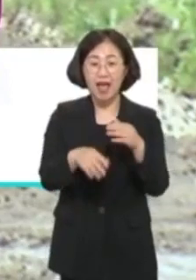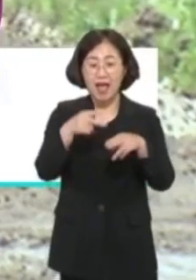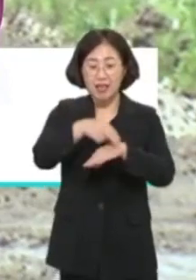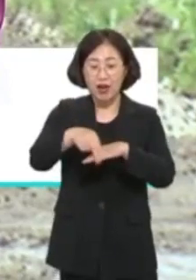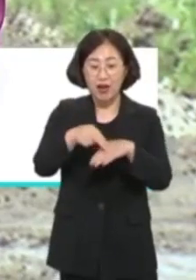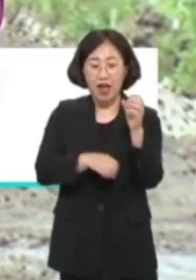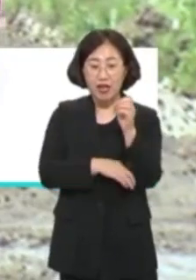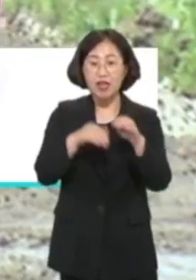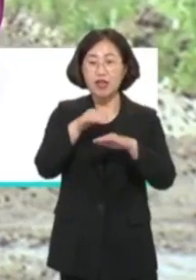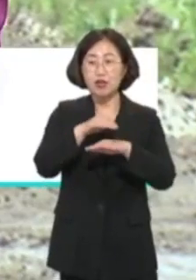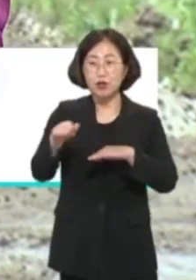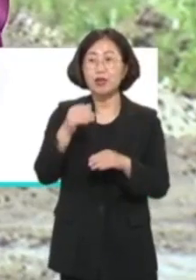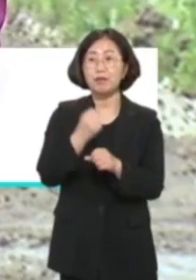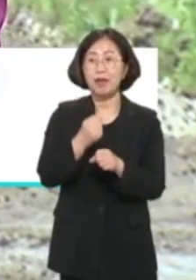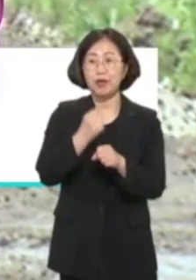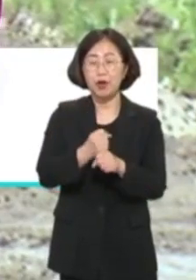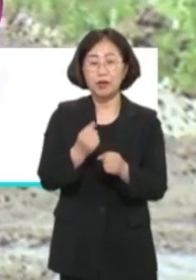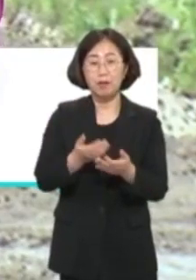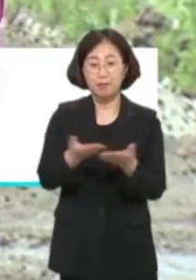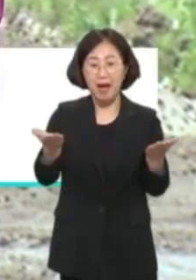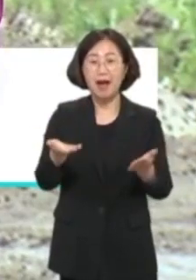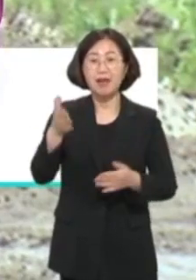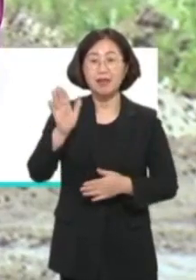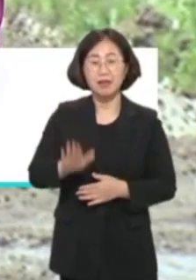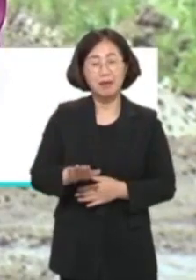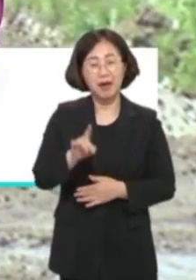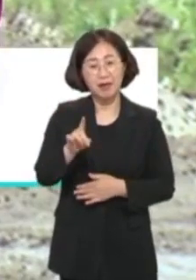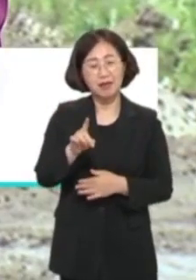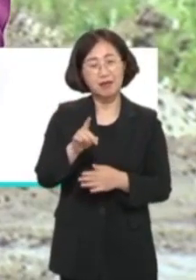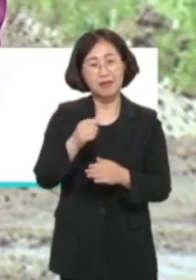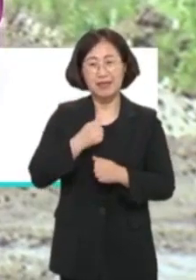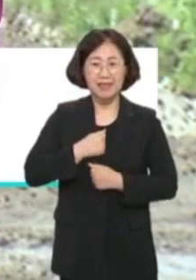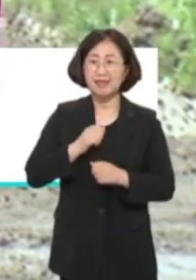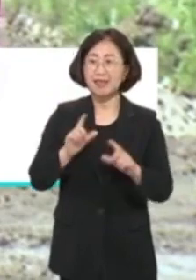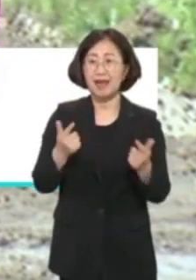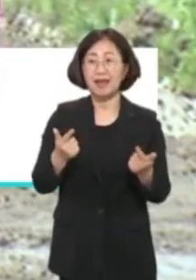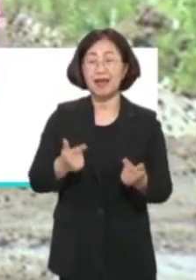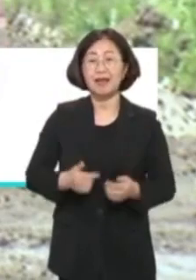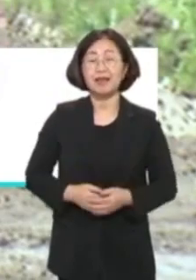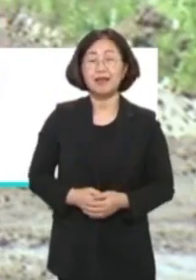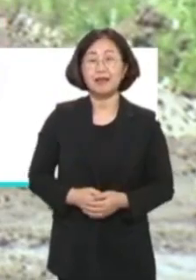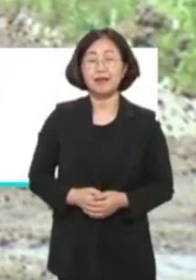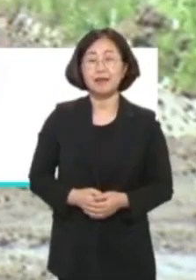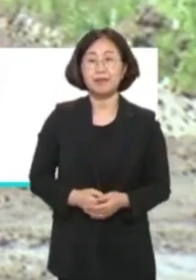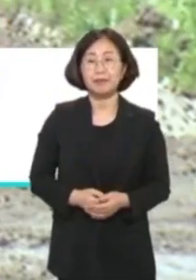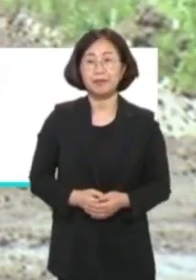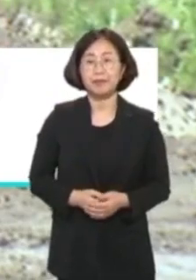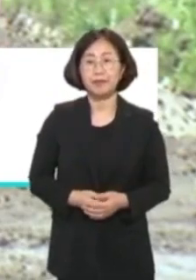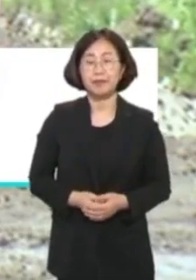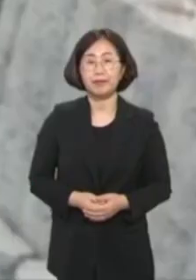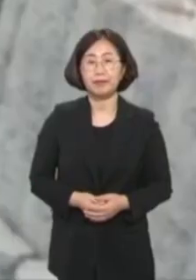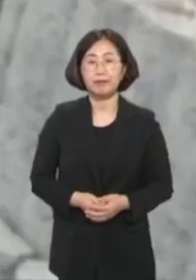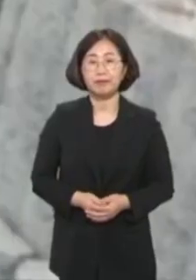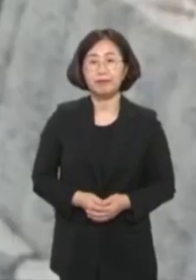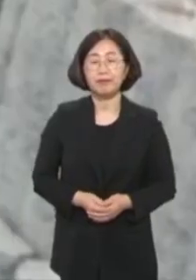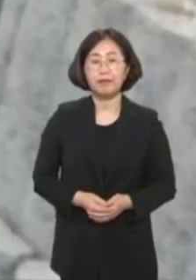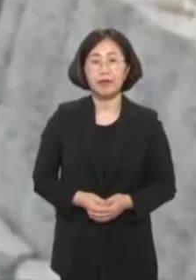시군에 배포했지만 이마저도 잘 지켜지지 않고 있습니다. 강진원 기자의 보도입니다.